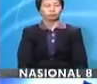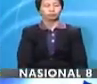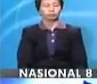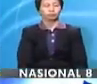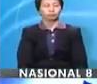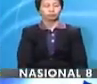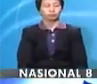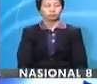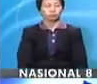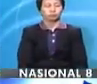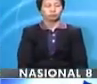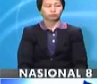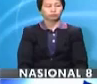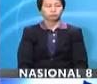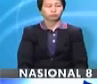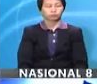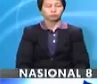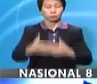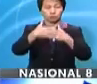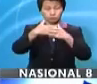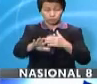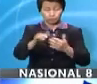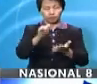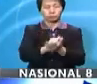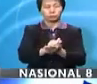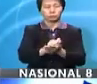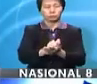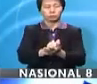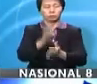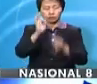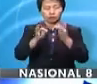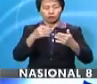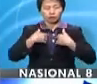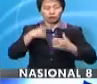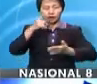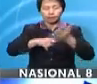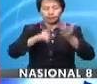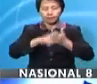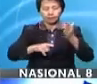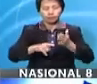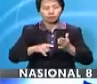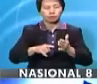Board directors. After that, if there are any leads or any